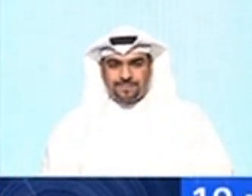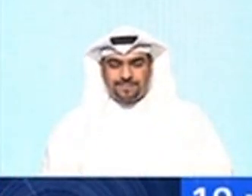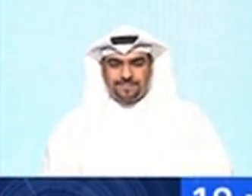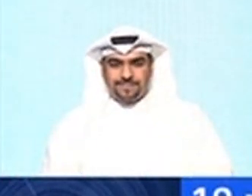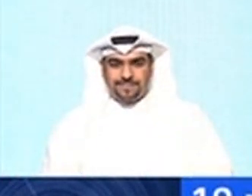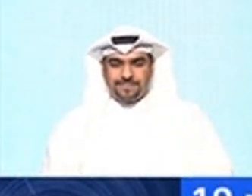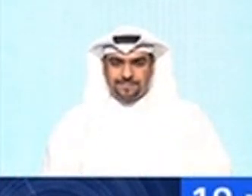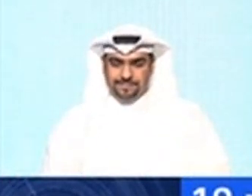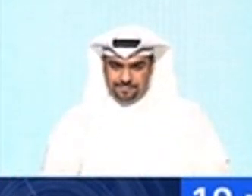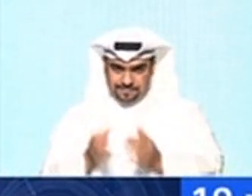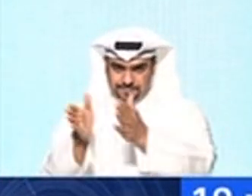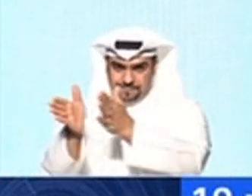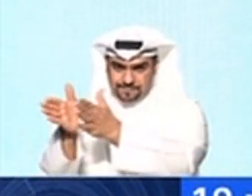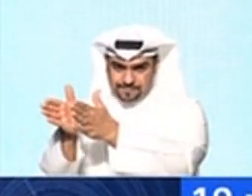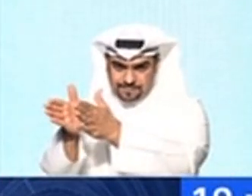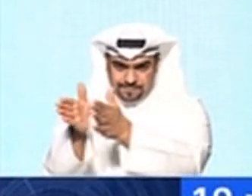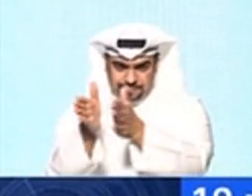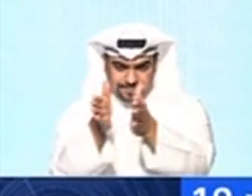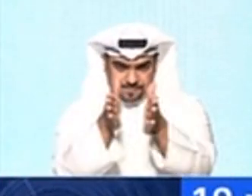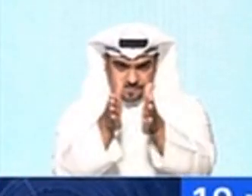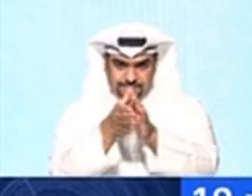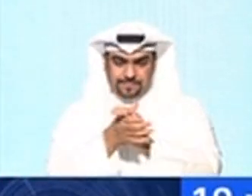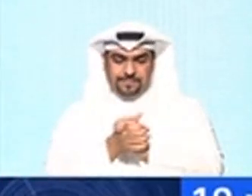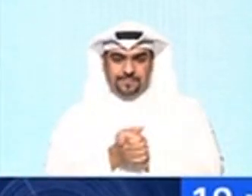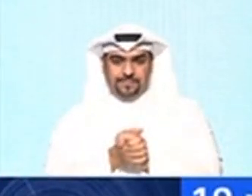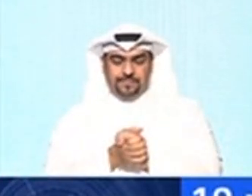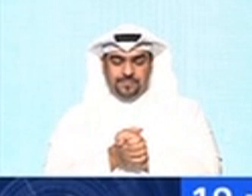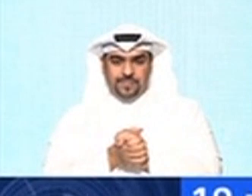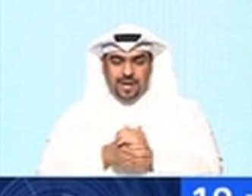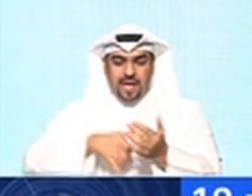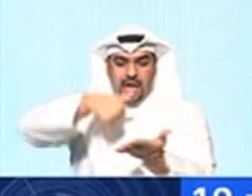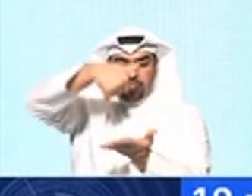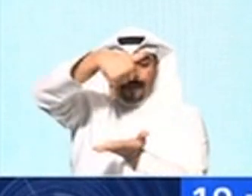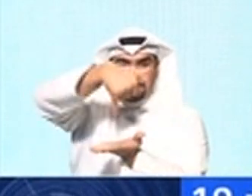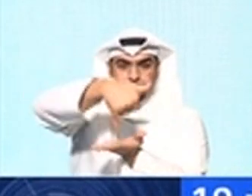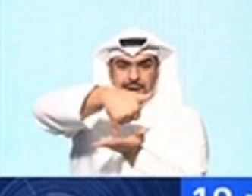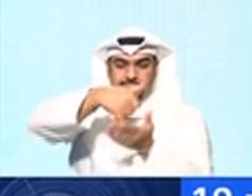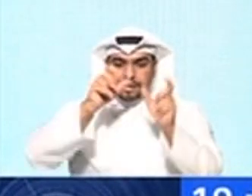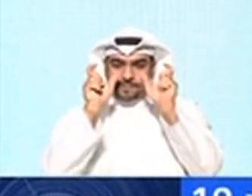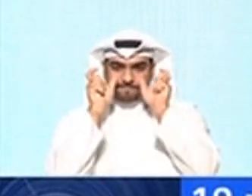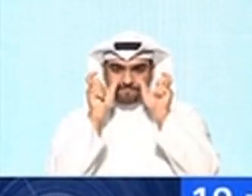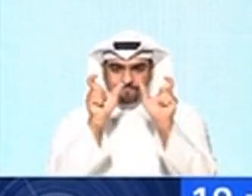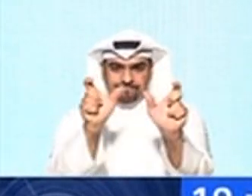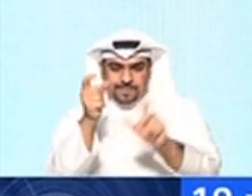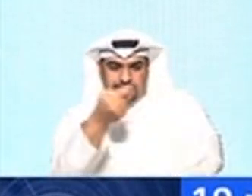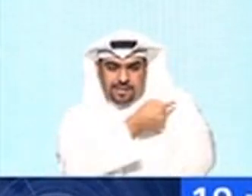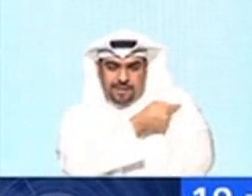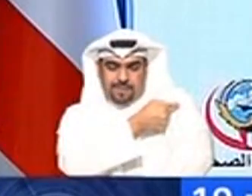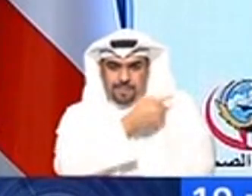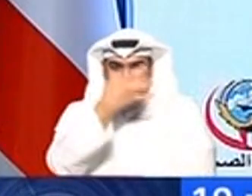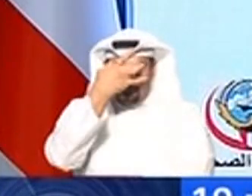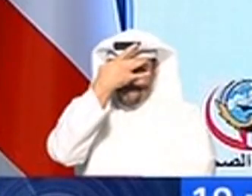كوفيد-19. أما فيما يخص آخر إحصائية لمراكز الحجر الصحي المؤسسي،